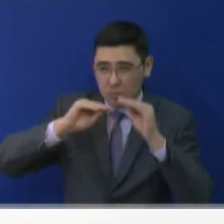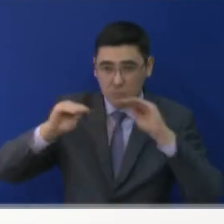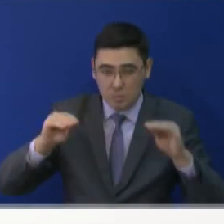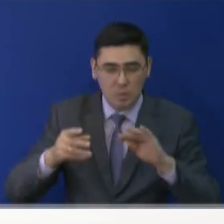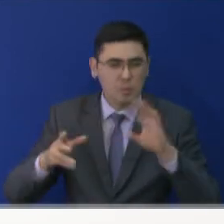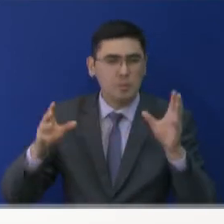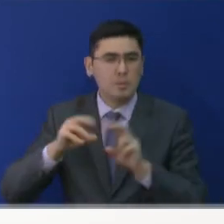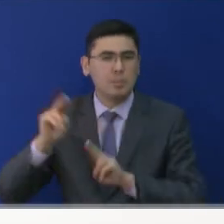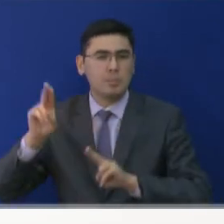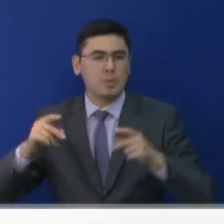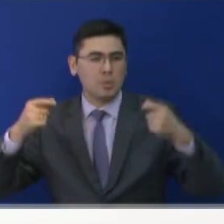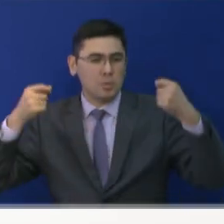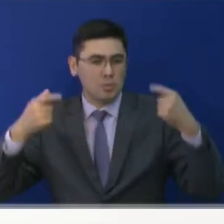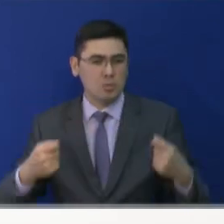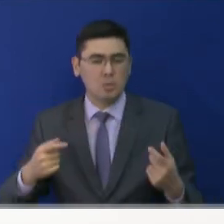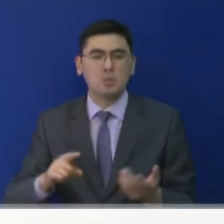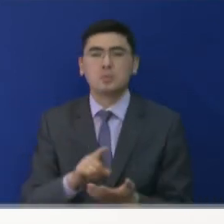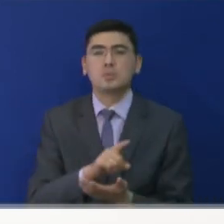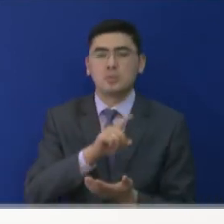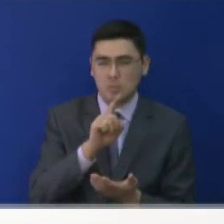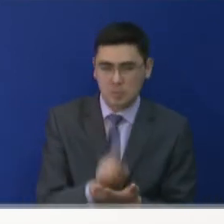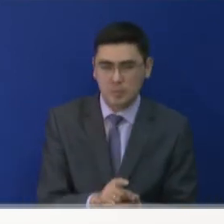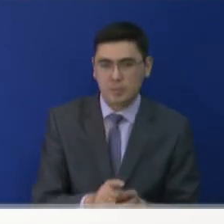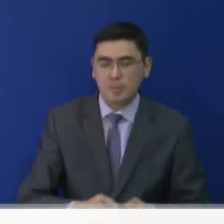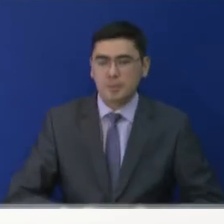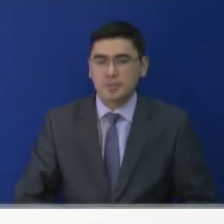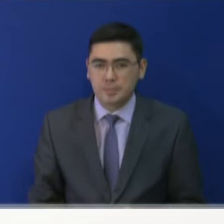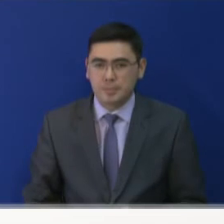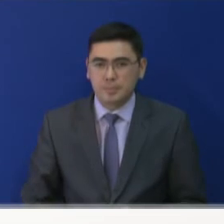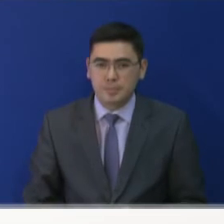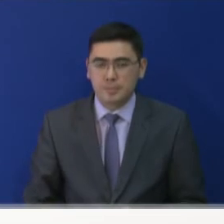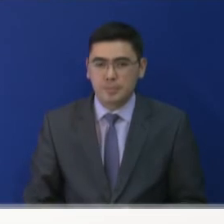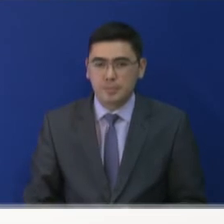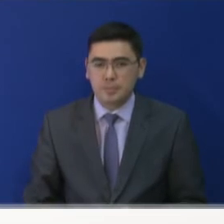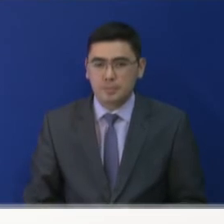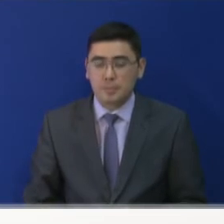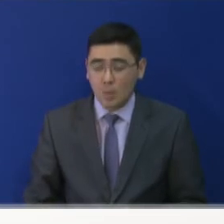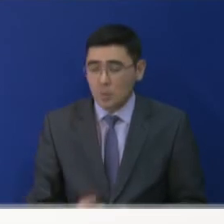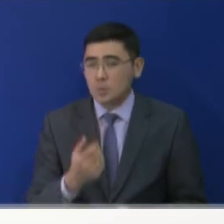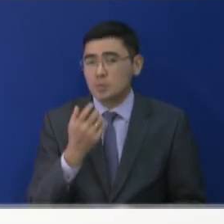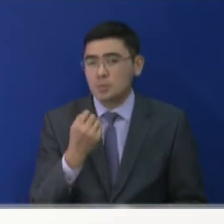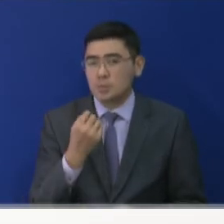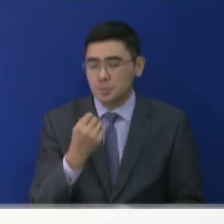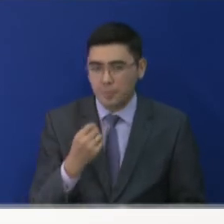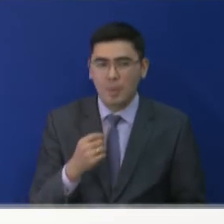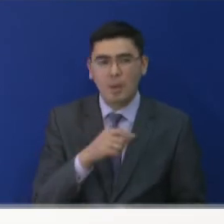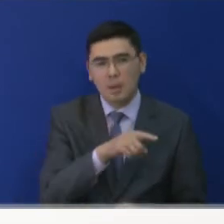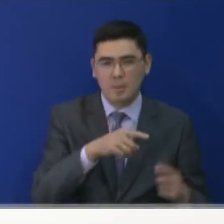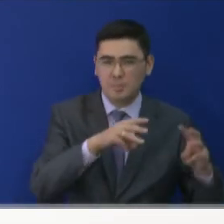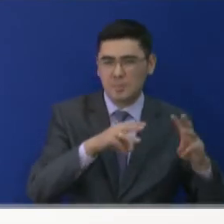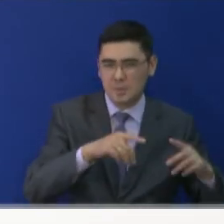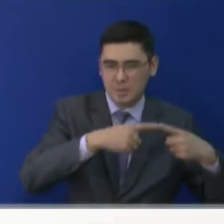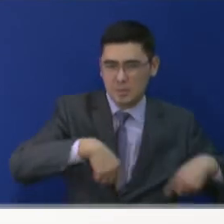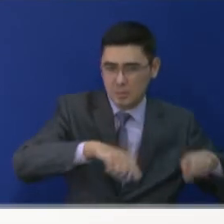талаптарға сай болуы тиіс деп атап өтті Асхат Аймағамбетов ведомствоның ақпараттық кеңесі барысында. Бұдан басқа министрліктің білім және ғылым